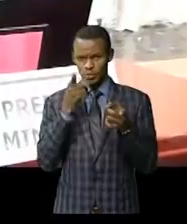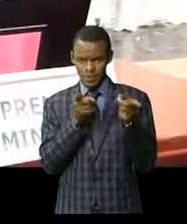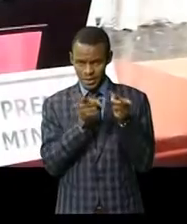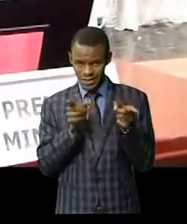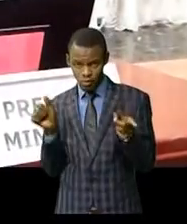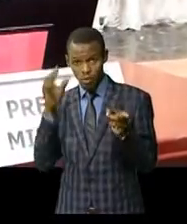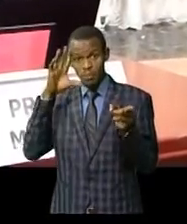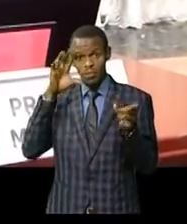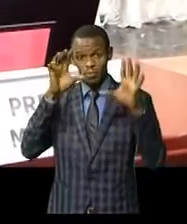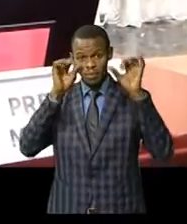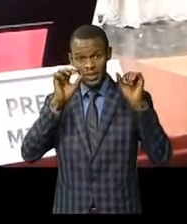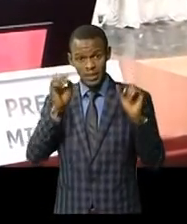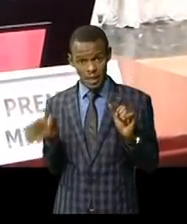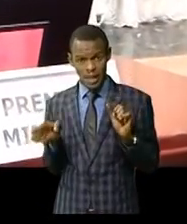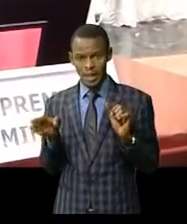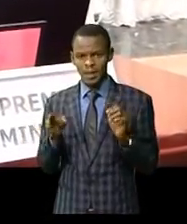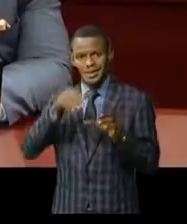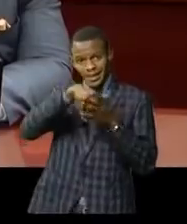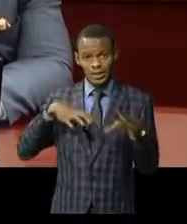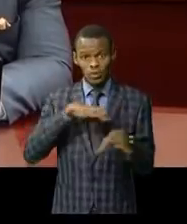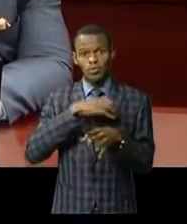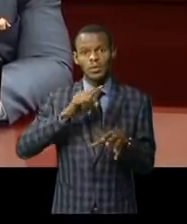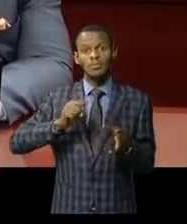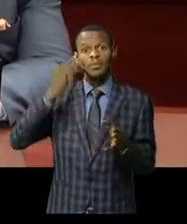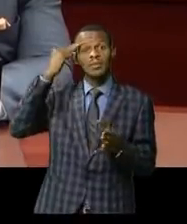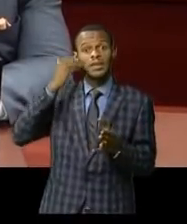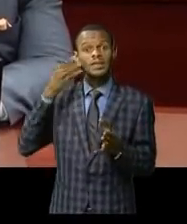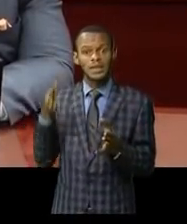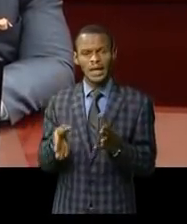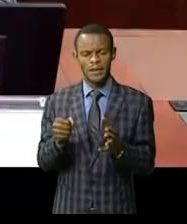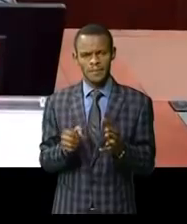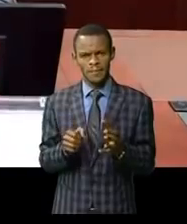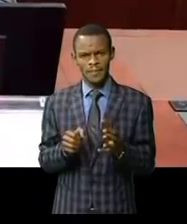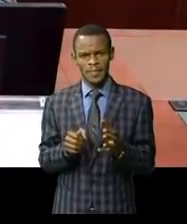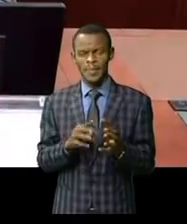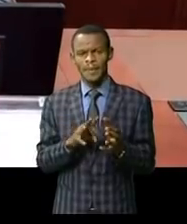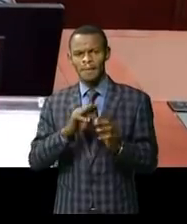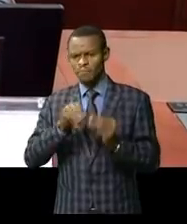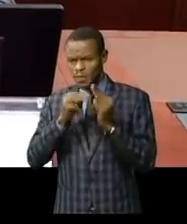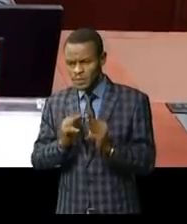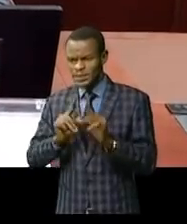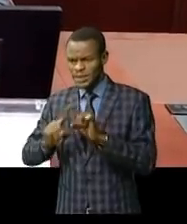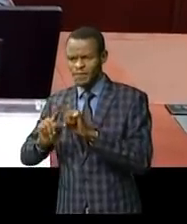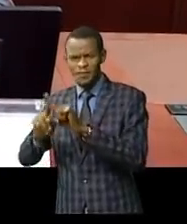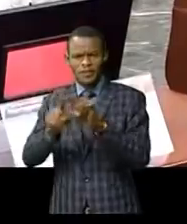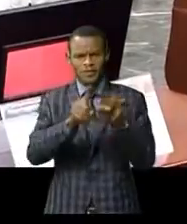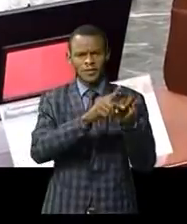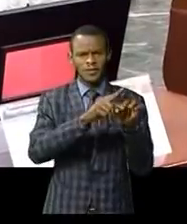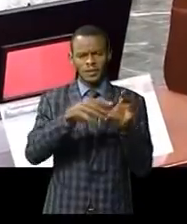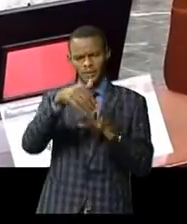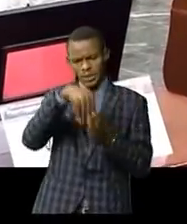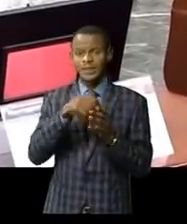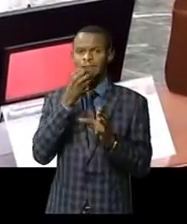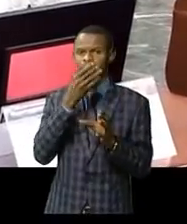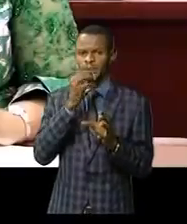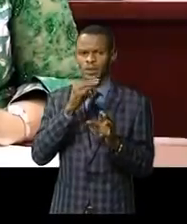du Premier ministre en qualité du vice-président, quelques ministères liés au programme de cette structure, notamment le